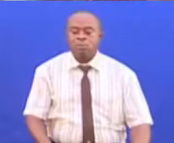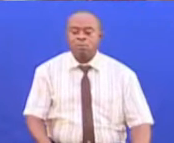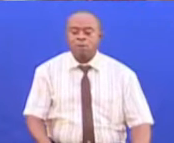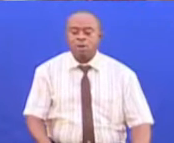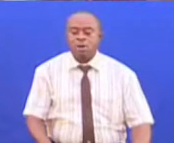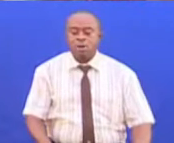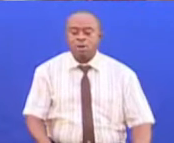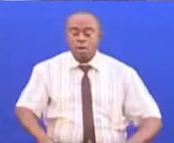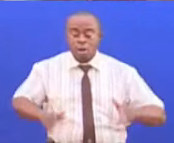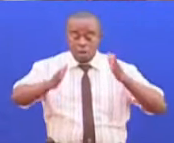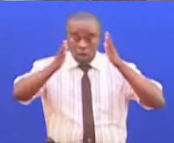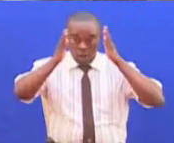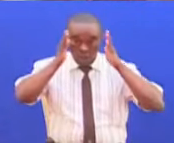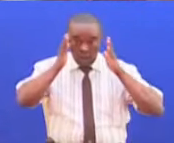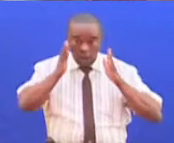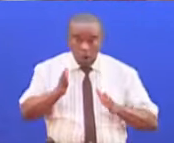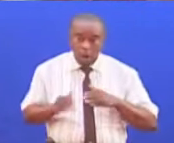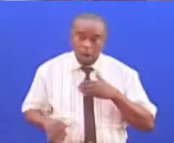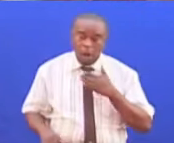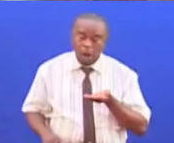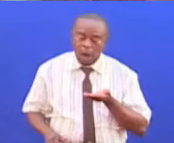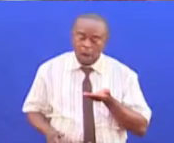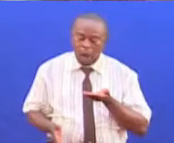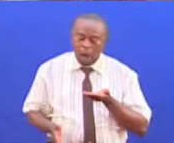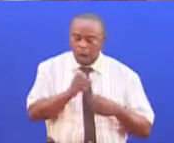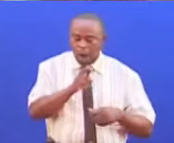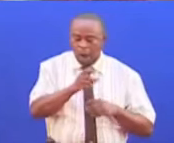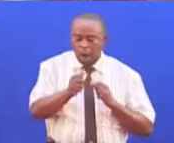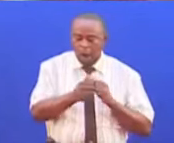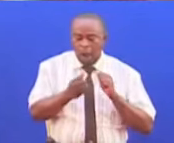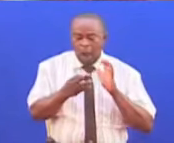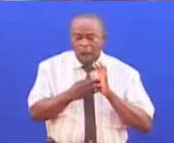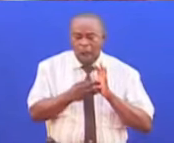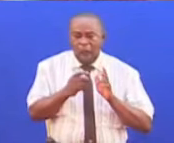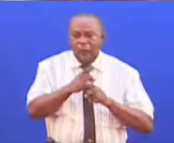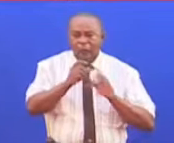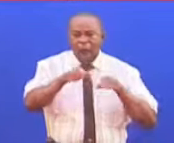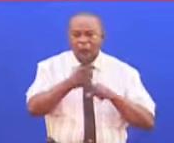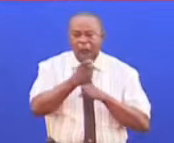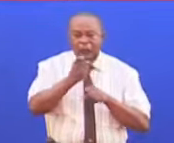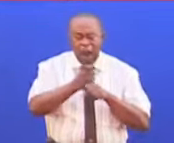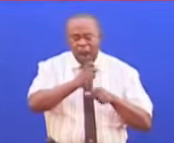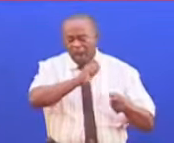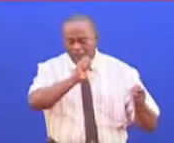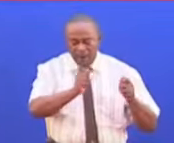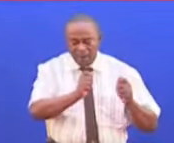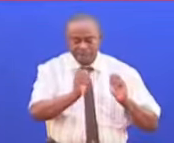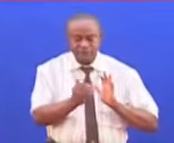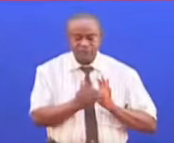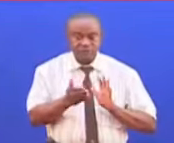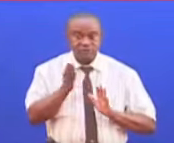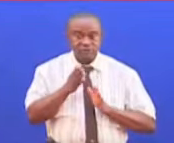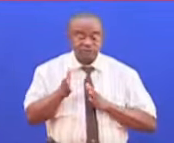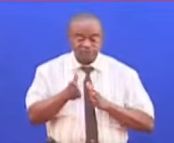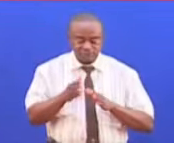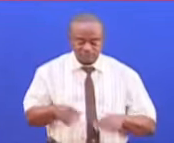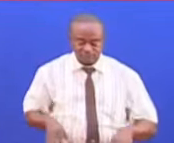MH eshima spik mwaka 2018 bunge lilan mbo Ya shia ya serik za